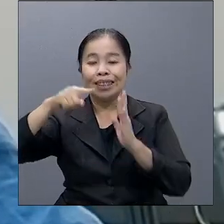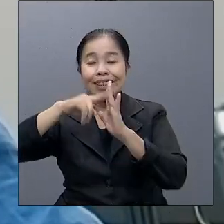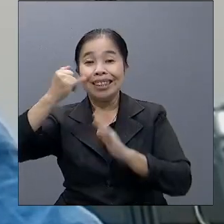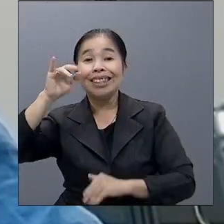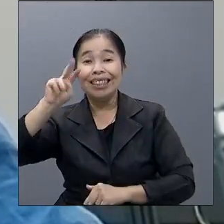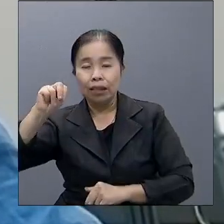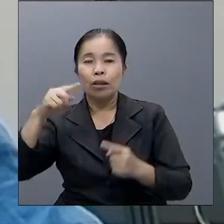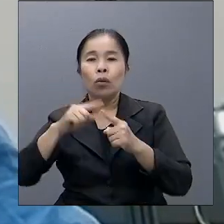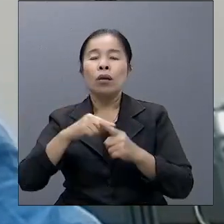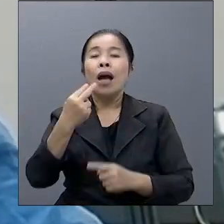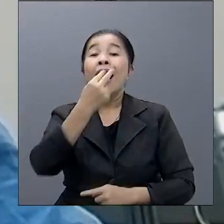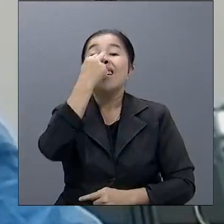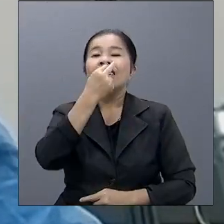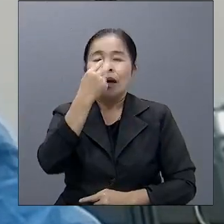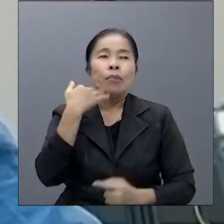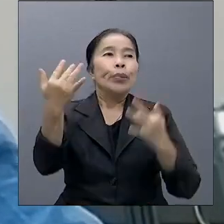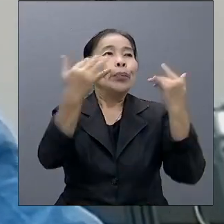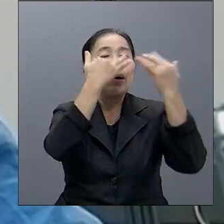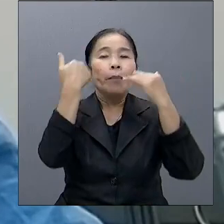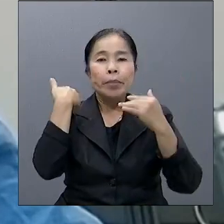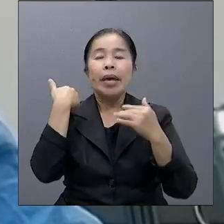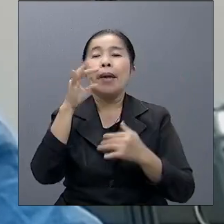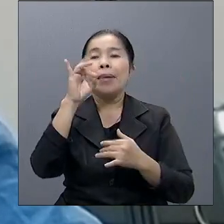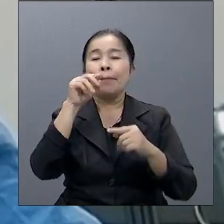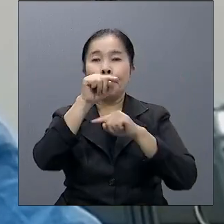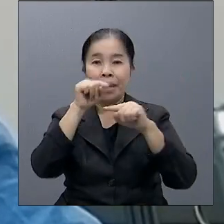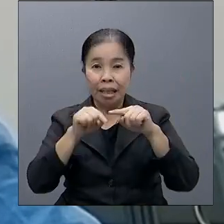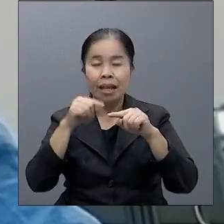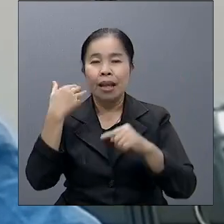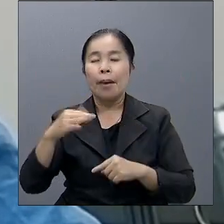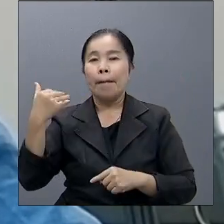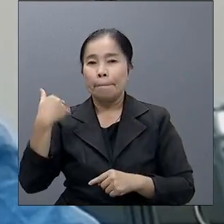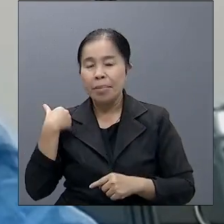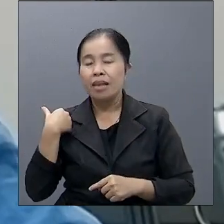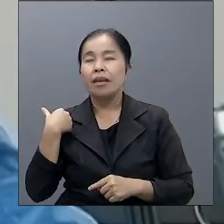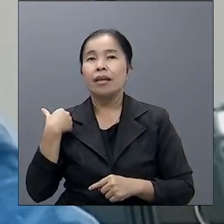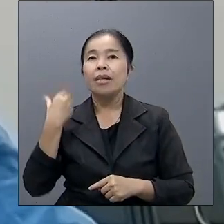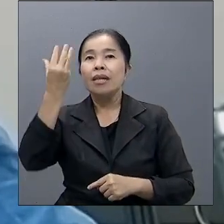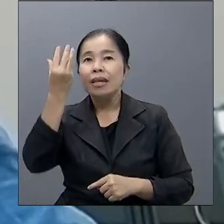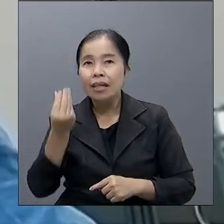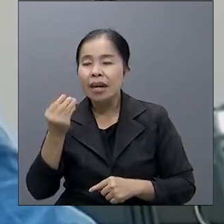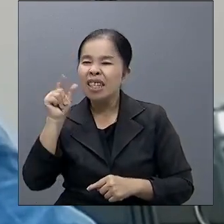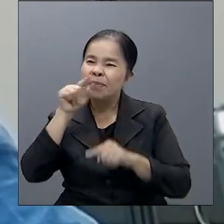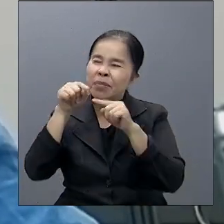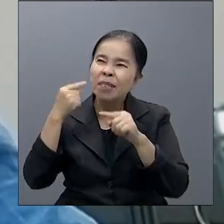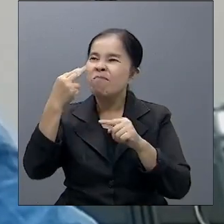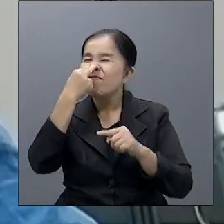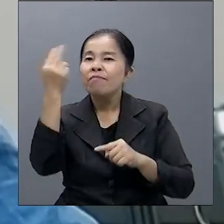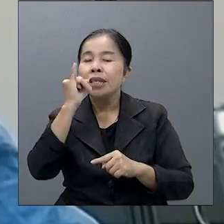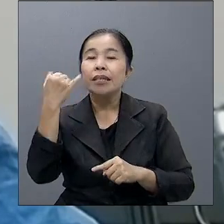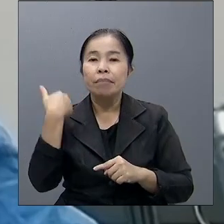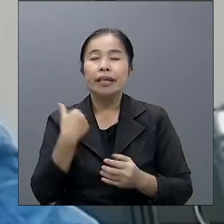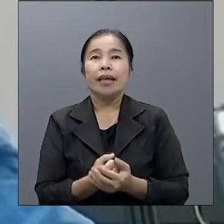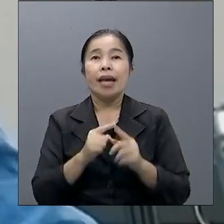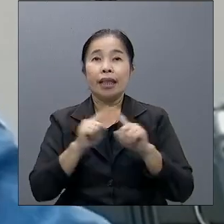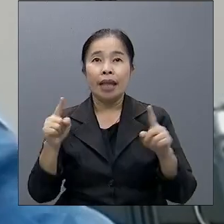อยู่แล้ว 78%นะที่เหลือก็เป็นออกซิเจนกับแก๊สเนื้อนิดหน่อยนะครับ ครับ นี่ตัวไนโตรเจ